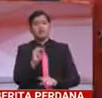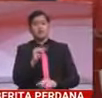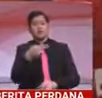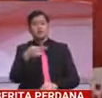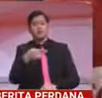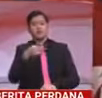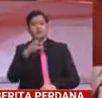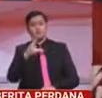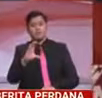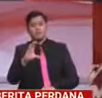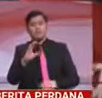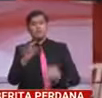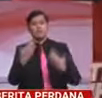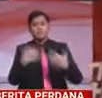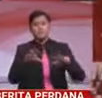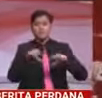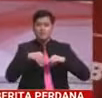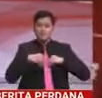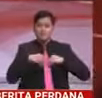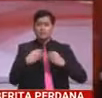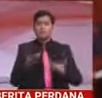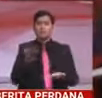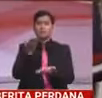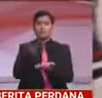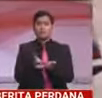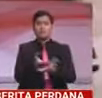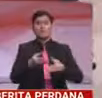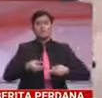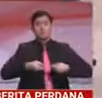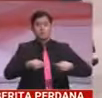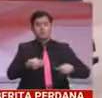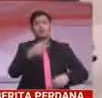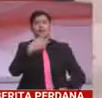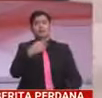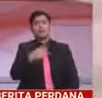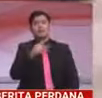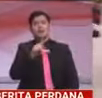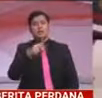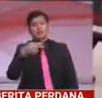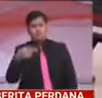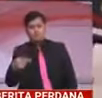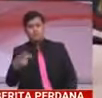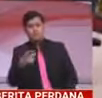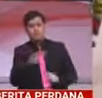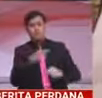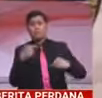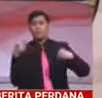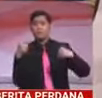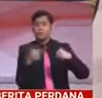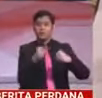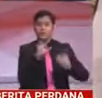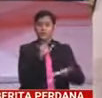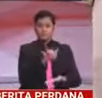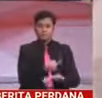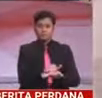MSC juga menerima cadangan untuk melepaskan kaelesha daripada tuduhan tersebut